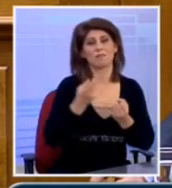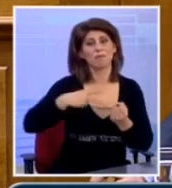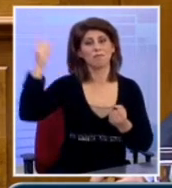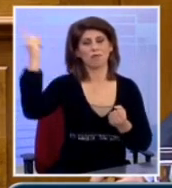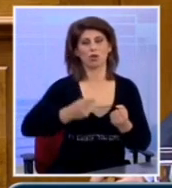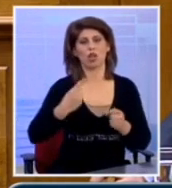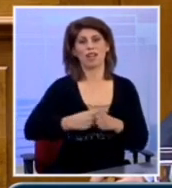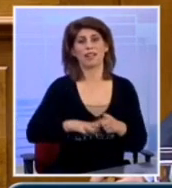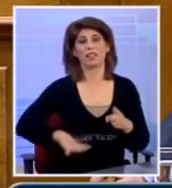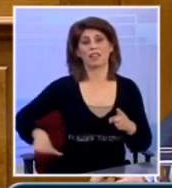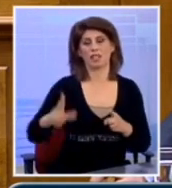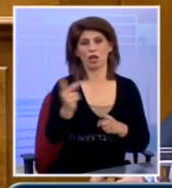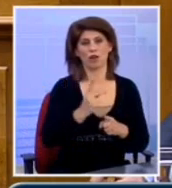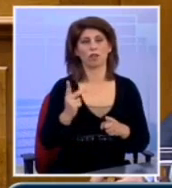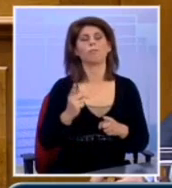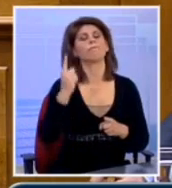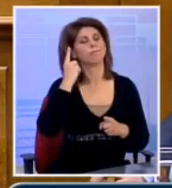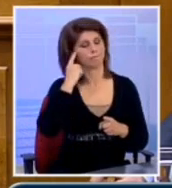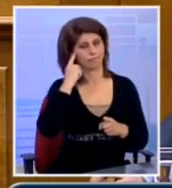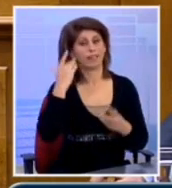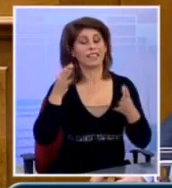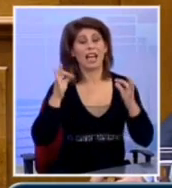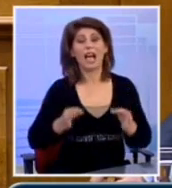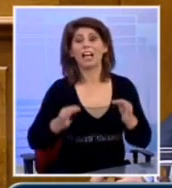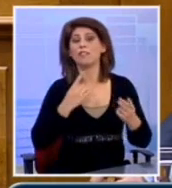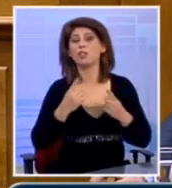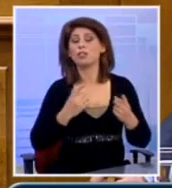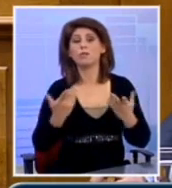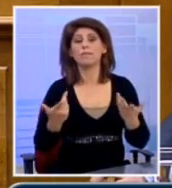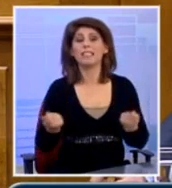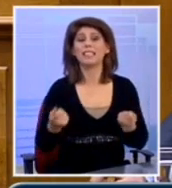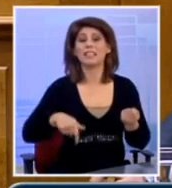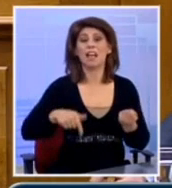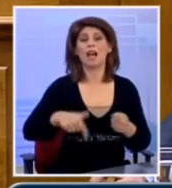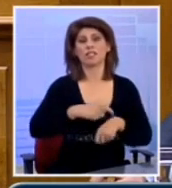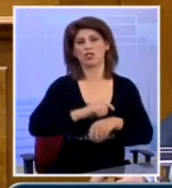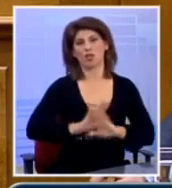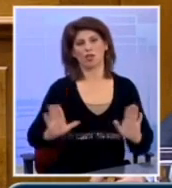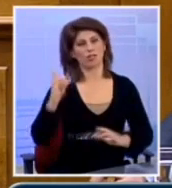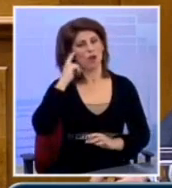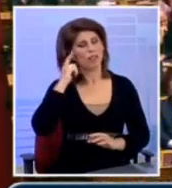της ελληνικής κοινωνίας, που καταλαβαίνει τι ακριβώς διακυβεύεται τούτες τις ώρες.